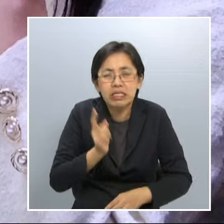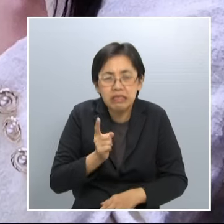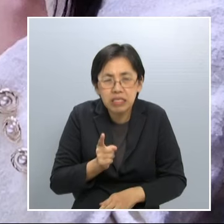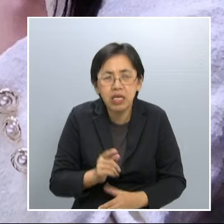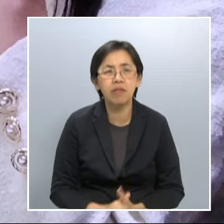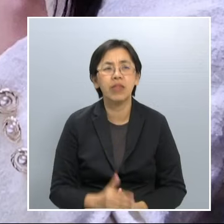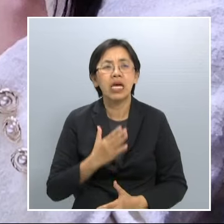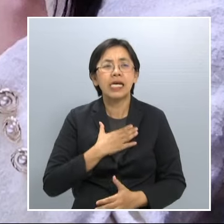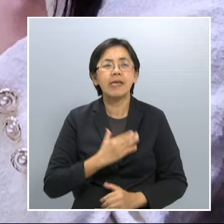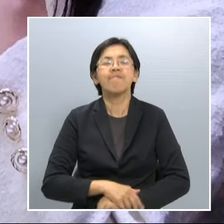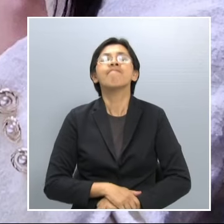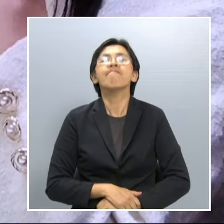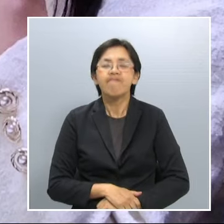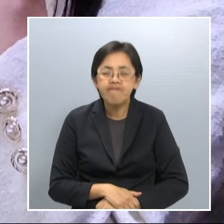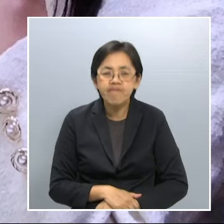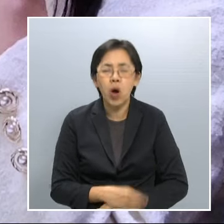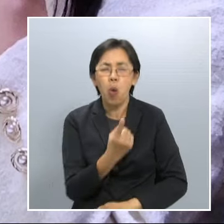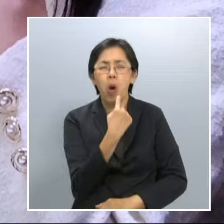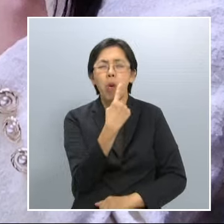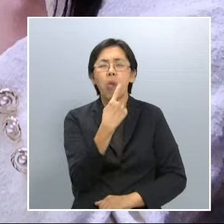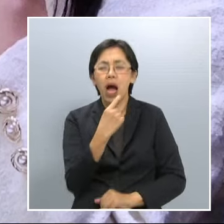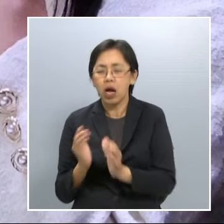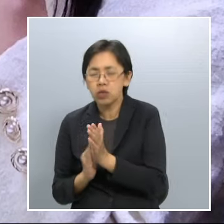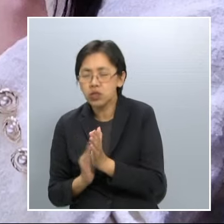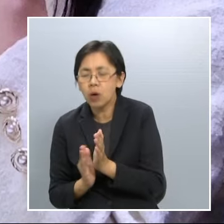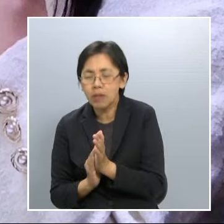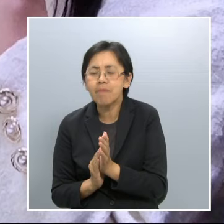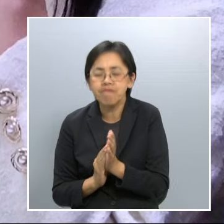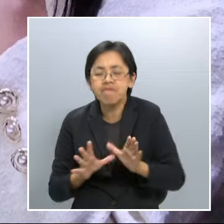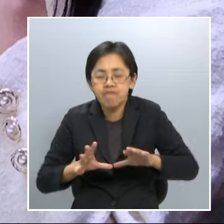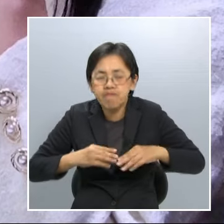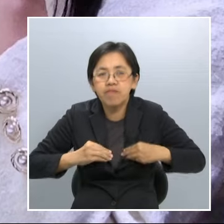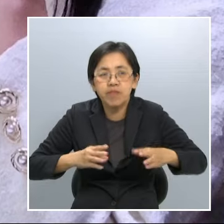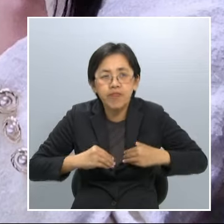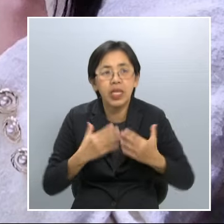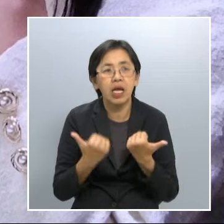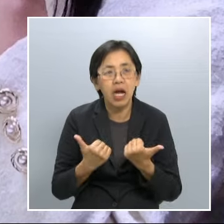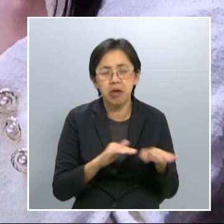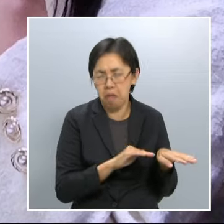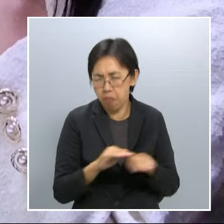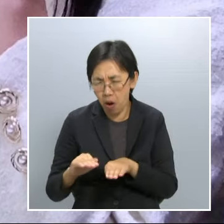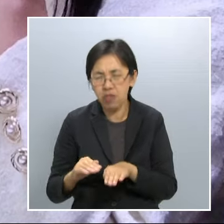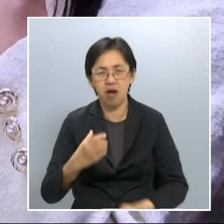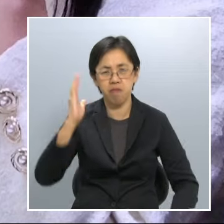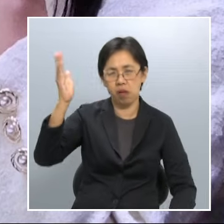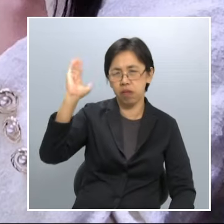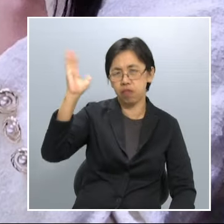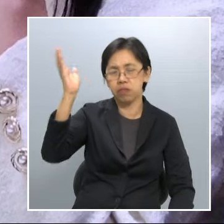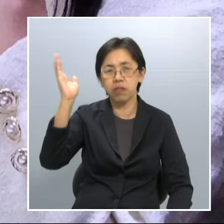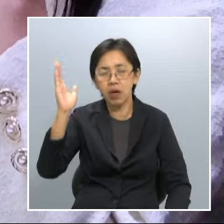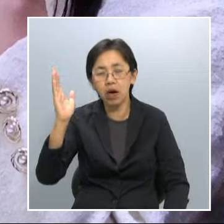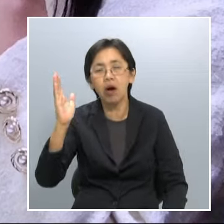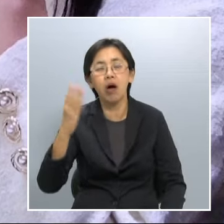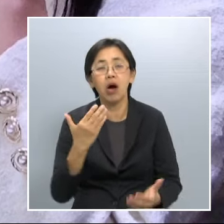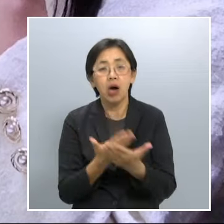ยินดียืดอกรับทั้งก้อนอิฐและดอกไม้ที่จะมอบให้รอบนี้ตั้งใจเตรียมตัวมากจริงๆเพราะเรื่องกระบวนการงบ